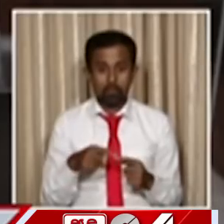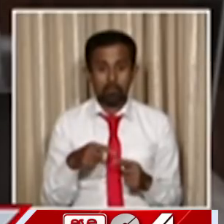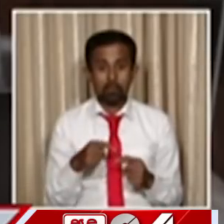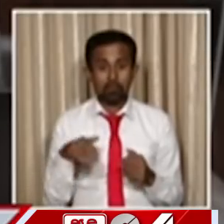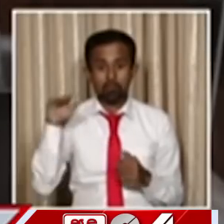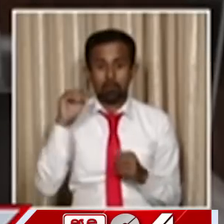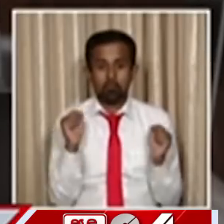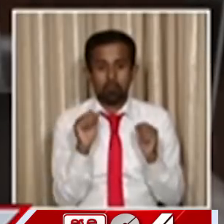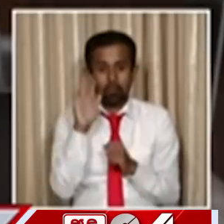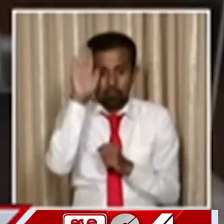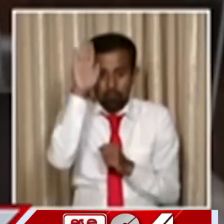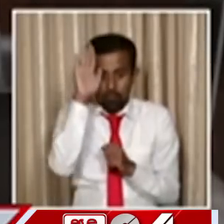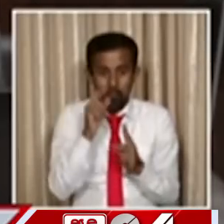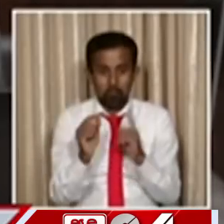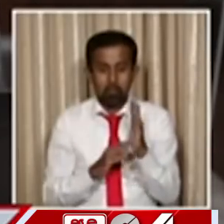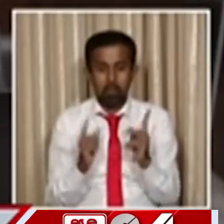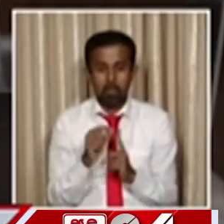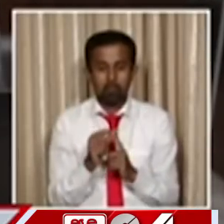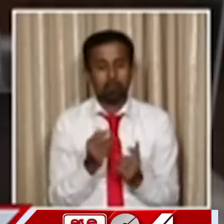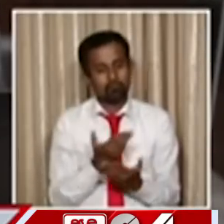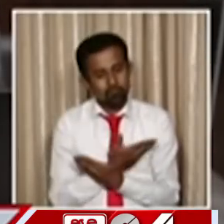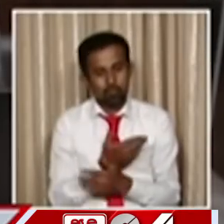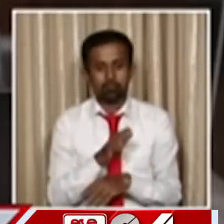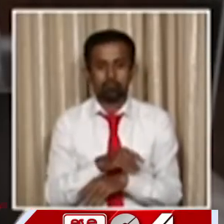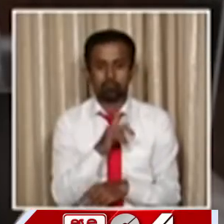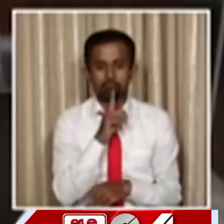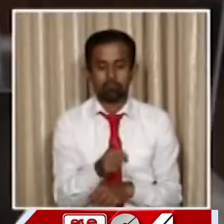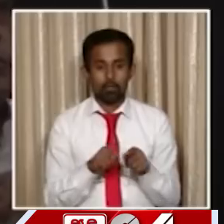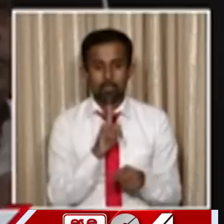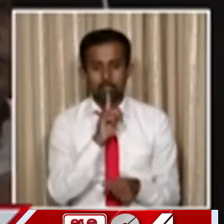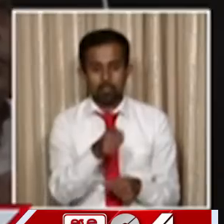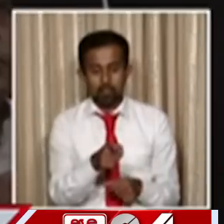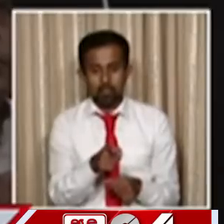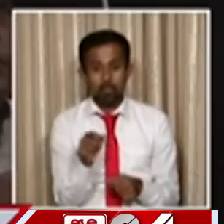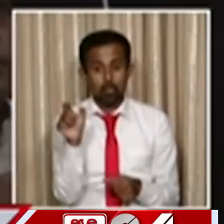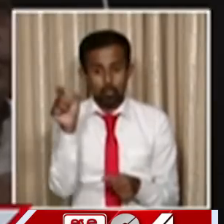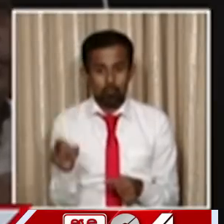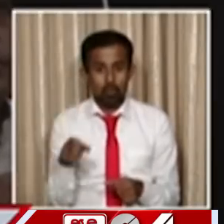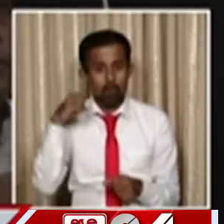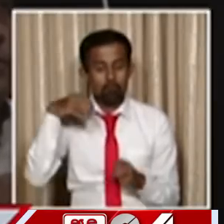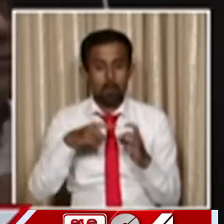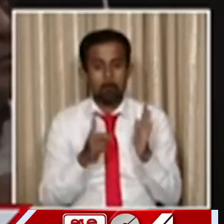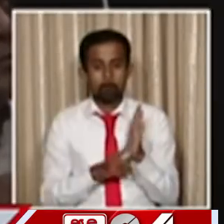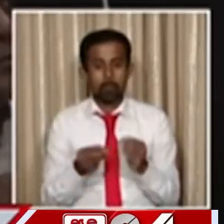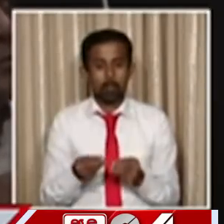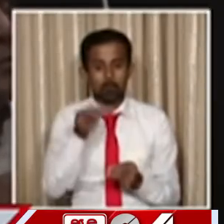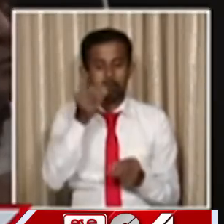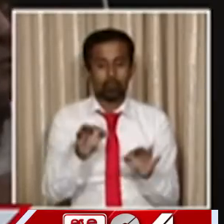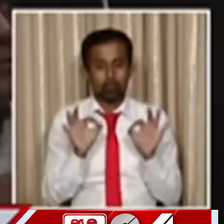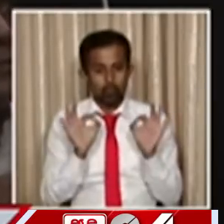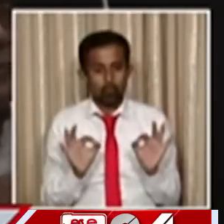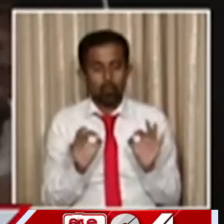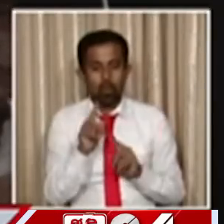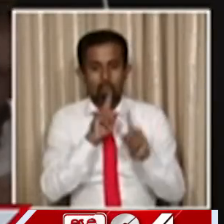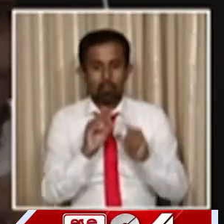බයේ අතෝසවන්න ඉන්න මන්ත්‍රීවරුන්ට ඉතාම ආදරයෙන් සිහිපත් කරමින් මන් නියඳ වෙනවා ඒ පුද්ගලයා විදුලි බිල වැඩි කිරීම සම්බන්ධව නිවැරදිව තනක ඉඳන්